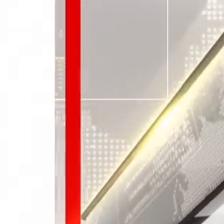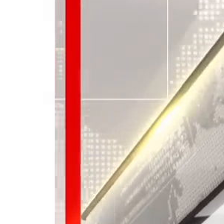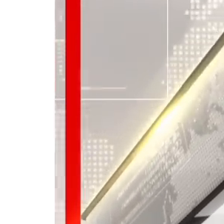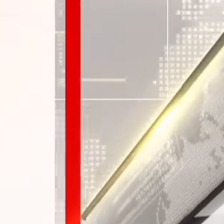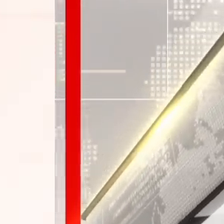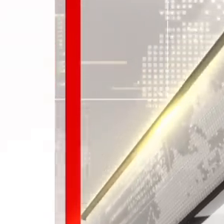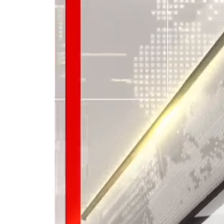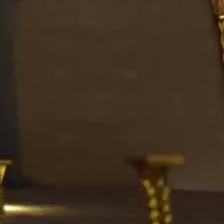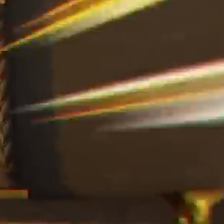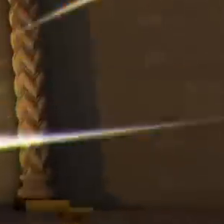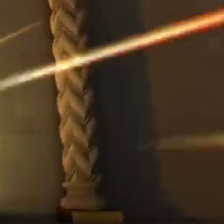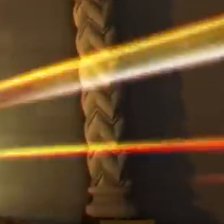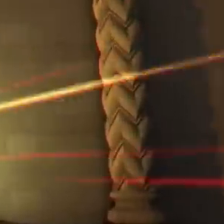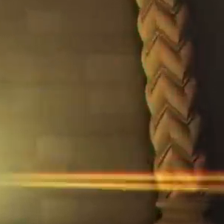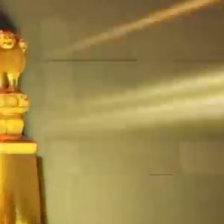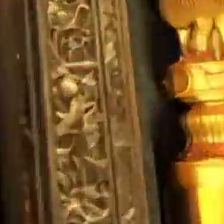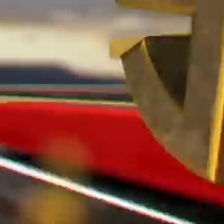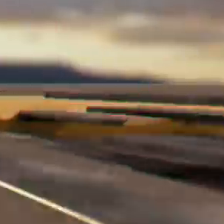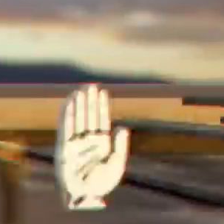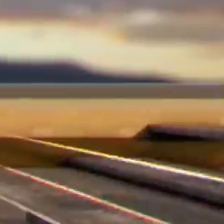ബ്ലൂ സ്കോപ്പ് സ്റ്റീൽ ഉൽപ്പന്നം.